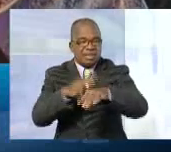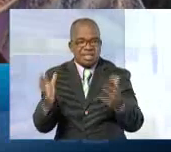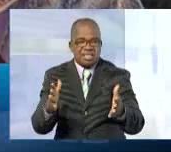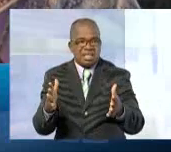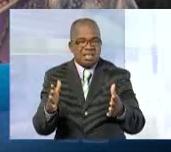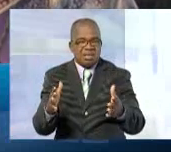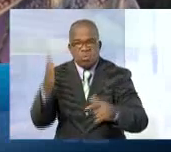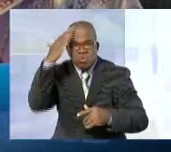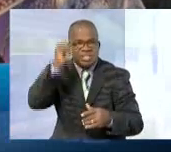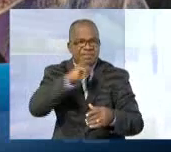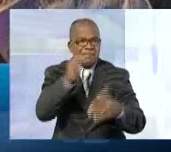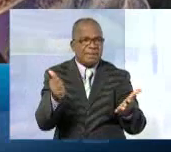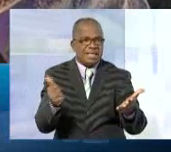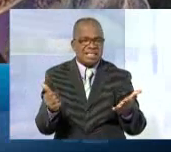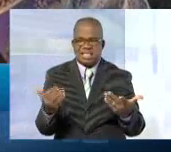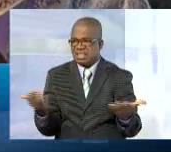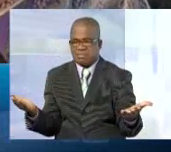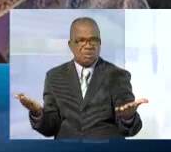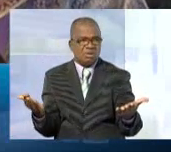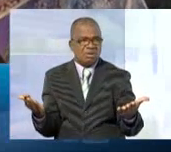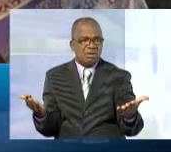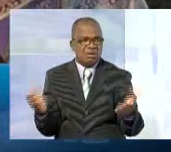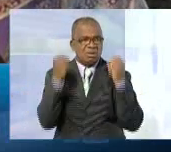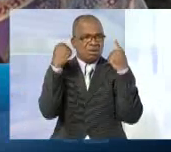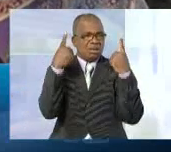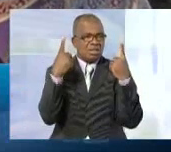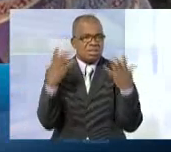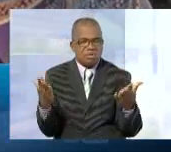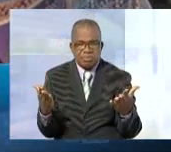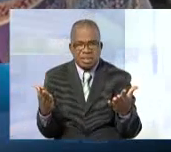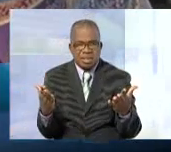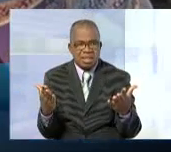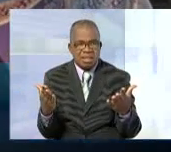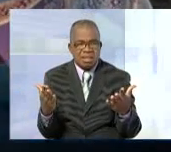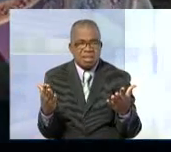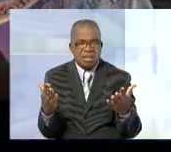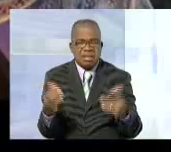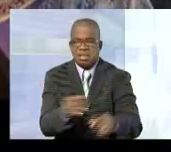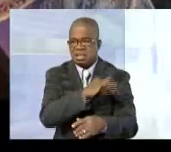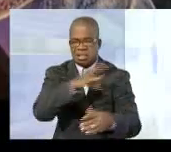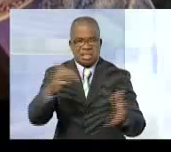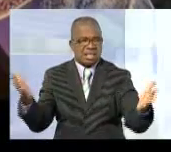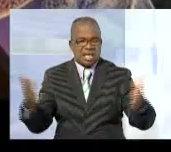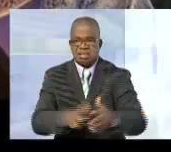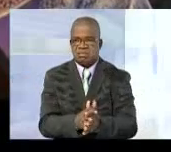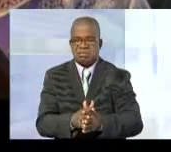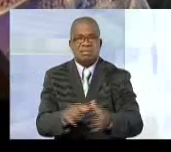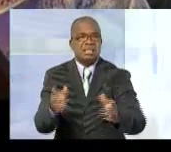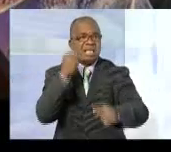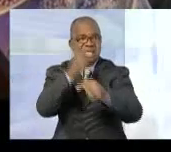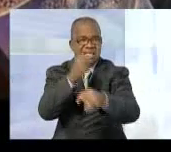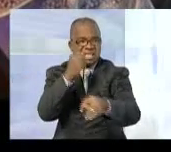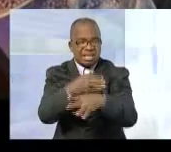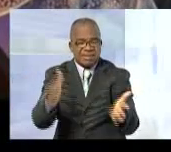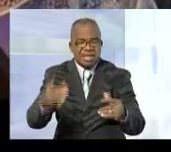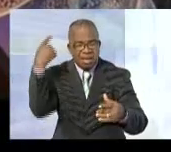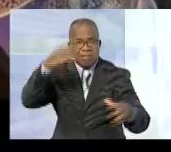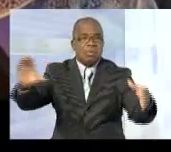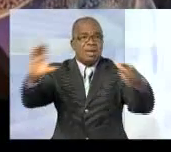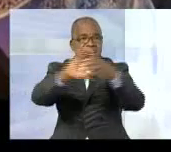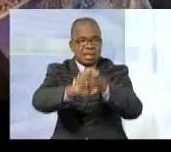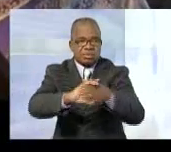et inattendue, laissant en friche le vaste chantier de la réconciliation nationale dont il